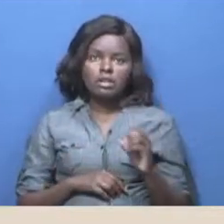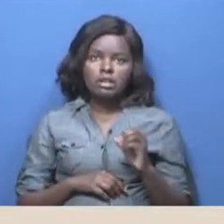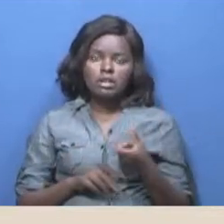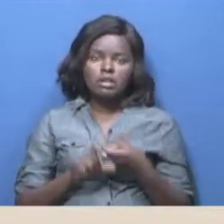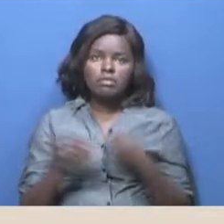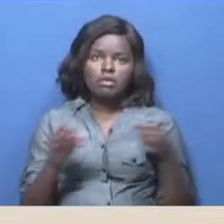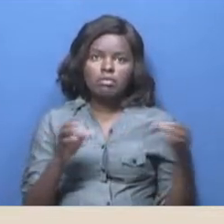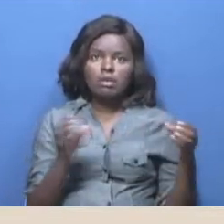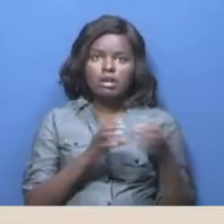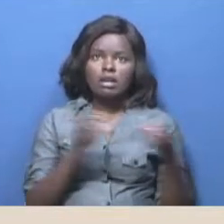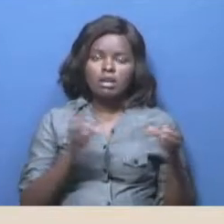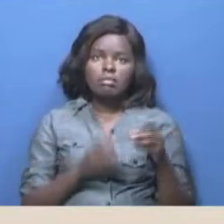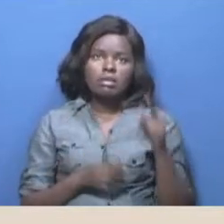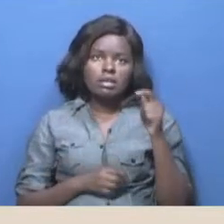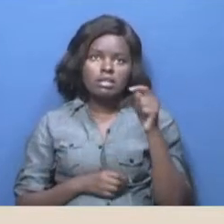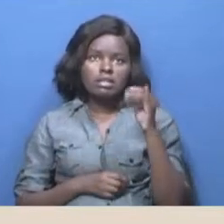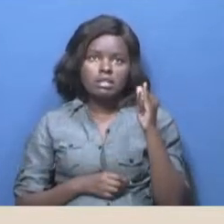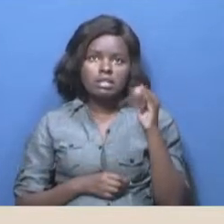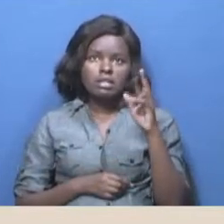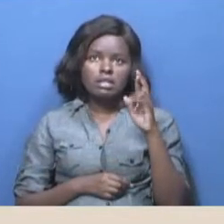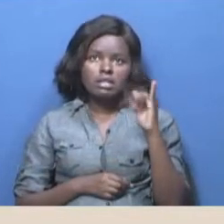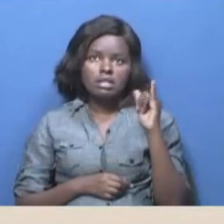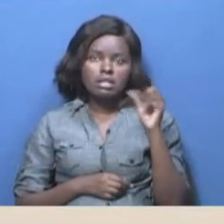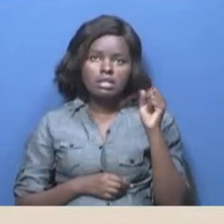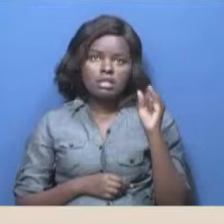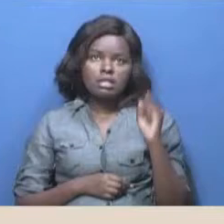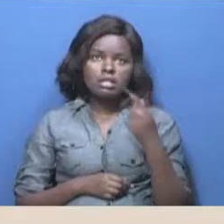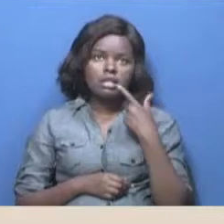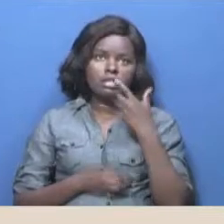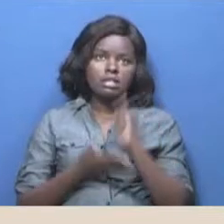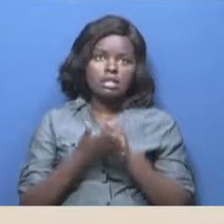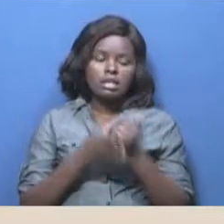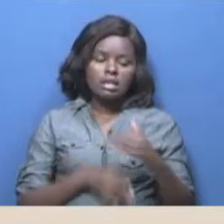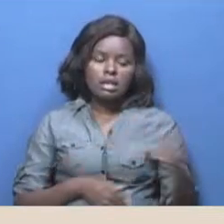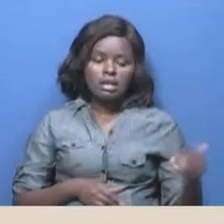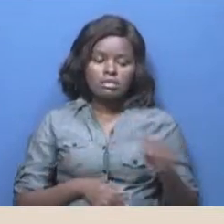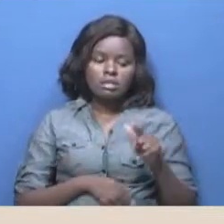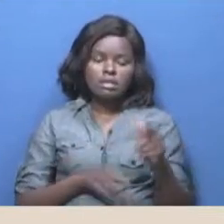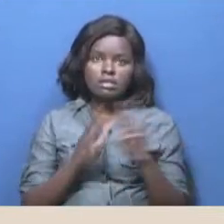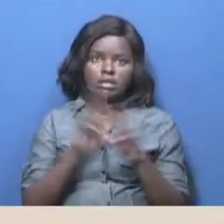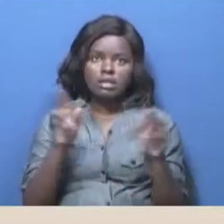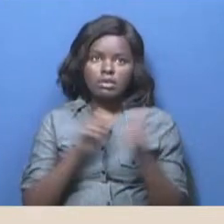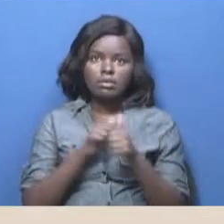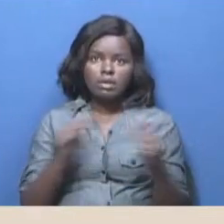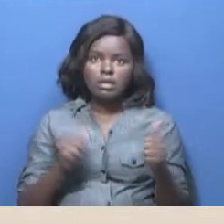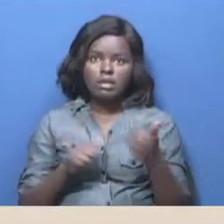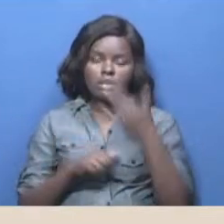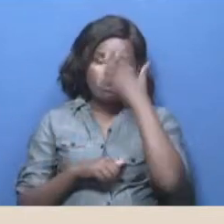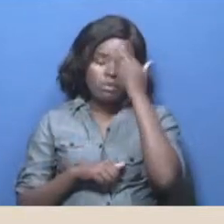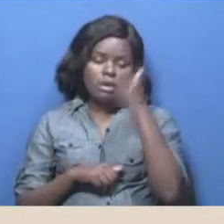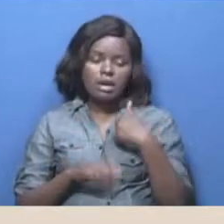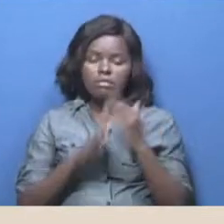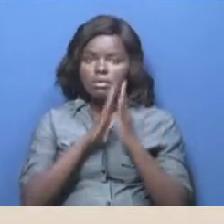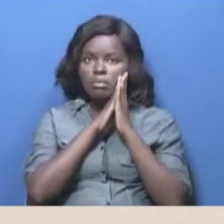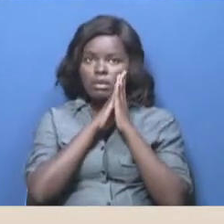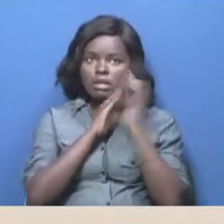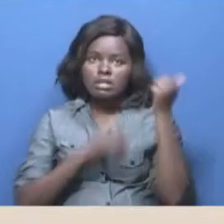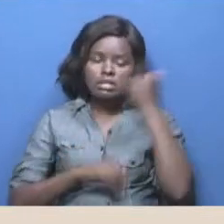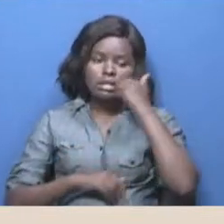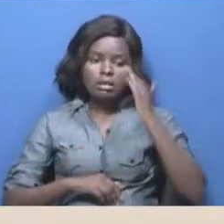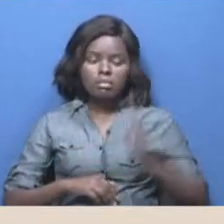kũrĩ kambuni ya Tirisi hamwe na ingĩ, augĩte kaunti ĩno nĩ harĩrĩirie kuona ĩrĩ na itanda cia arwaru